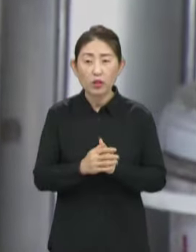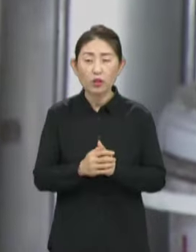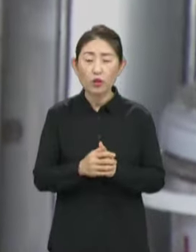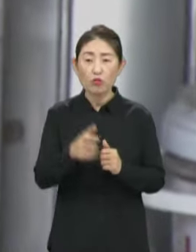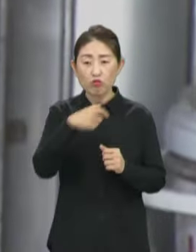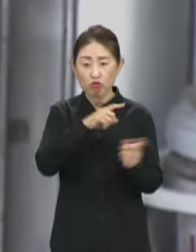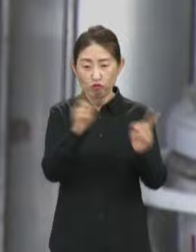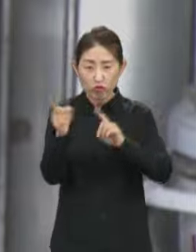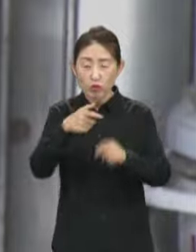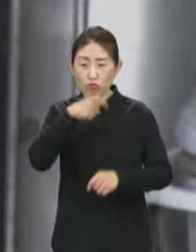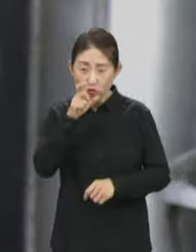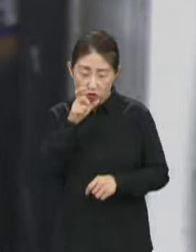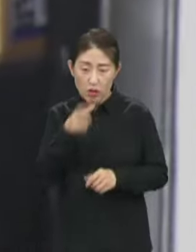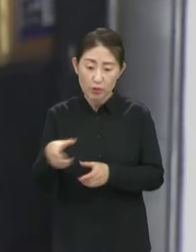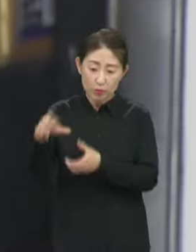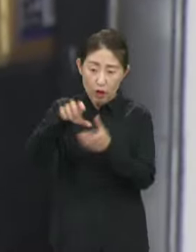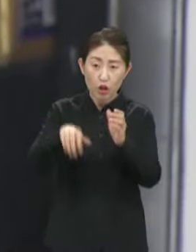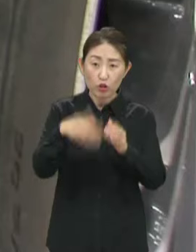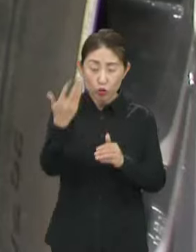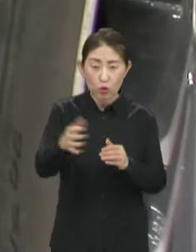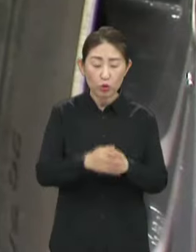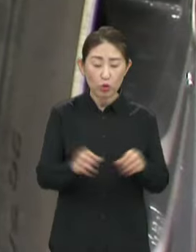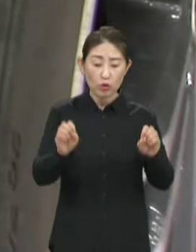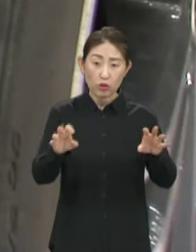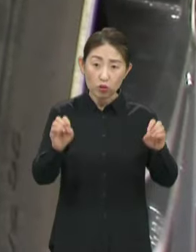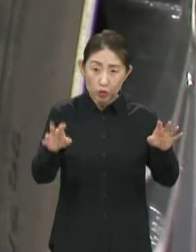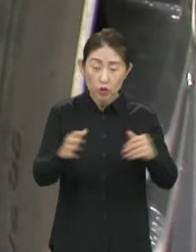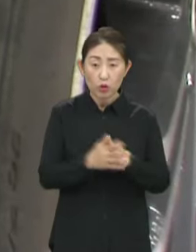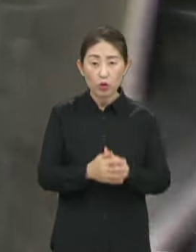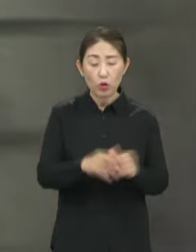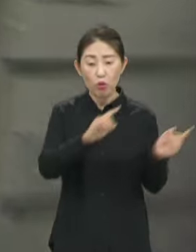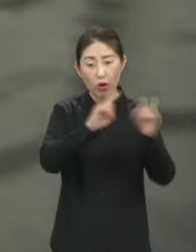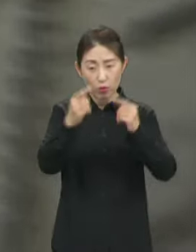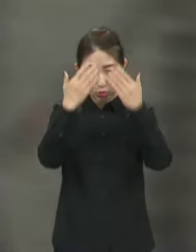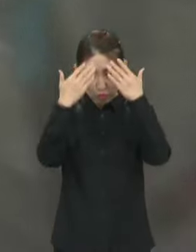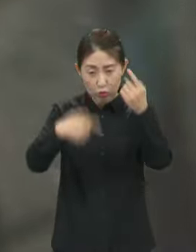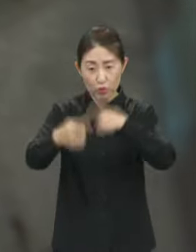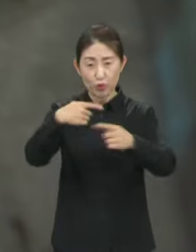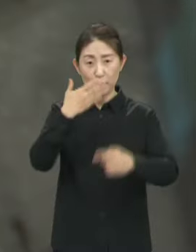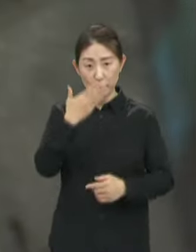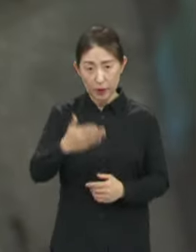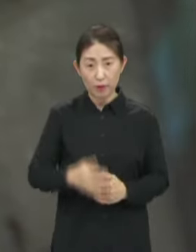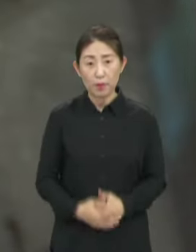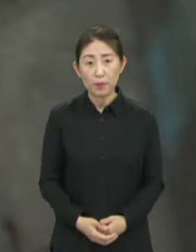진행하며 각종 전구와 와이퍼 등 소모품은 무상으로 교체 가능합니다.